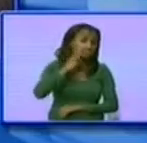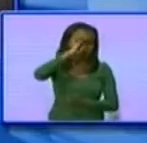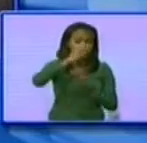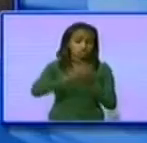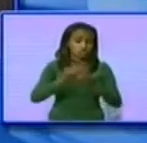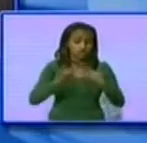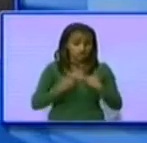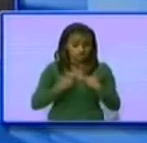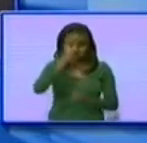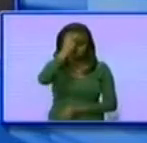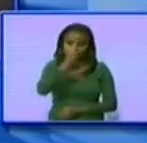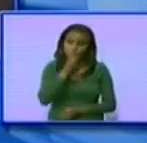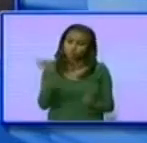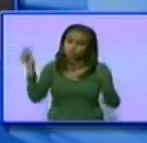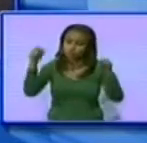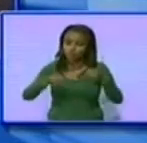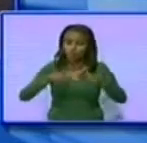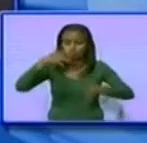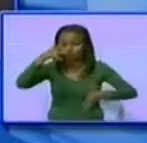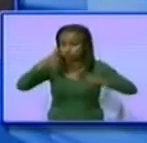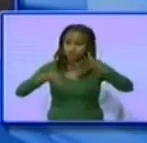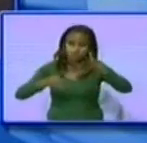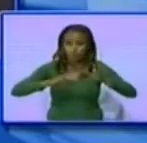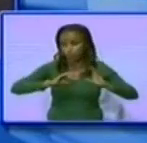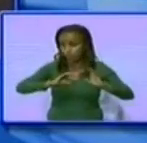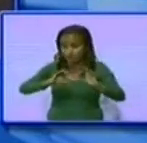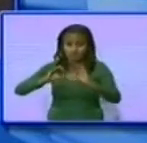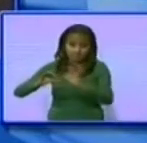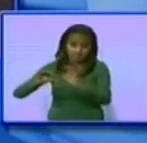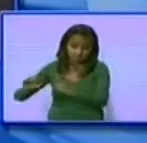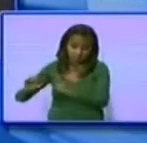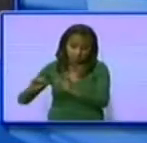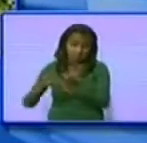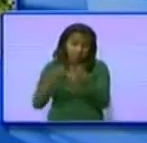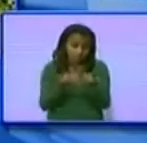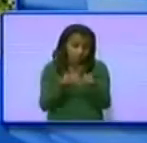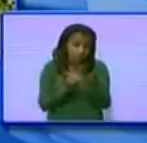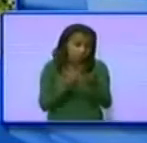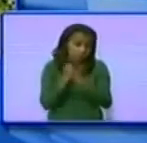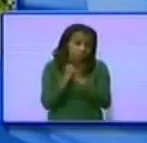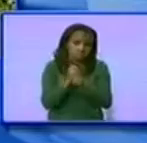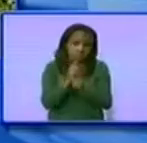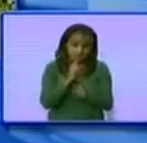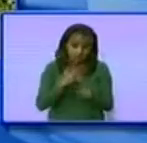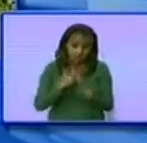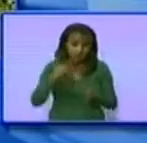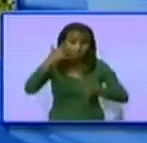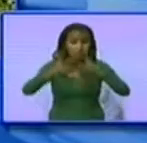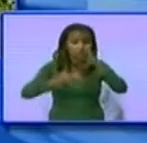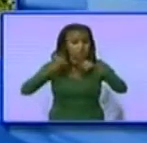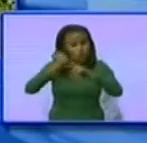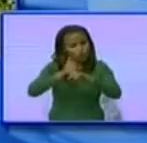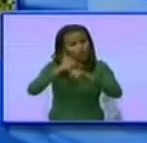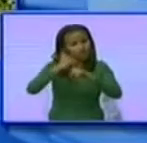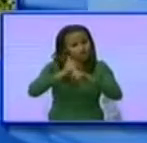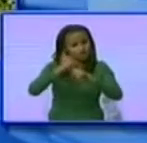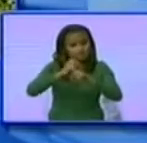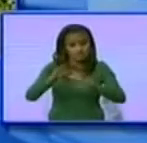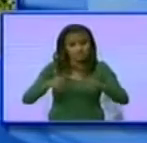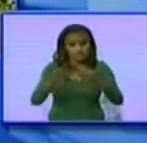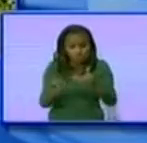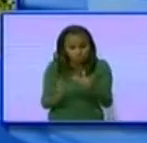ሳናቸው ወላጆች የሆኑ ሰዎች ምልክት ቋንቋ በማስተማር ነው እየሰራ ያለሁት። ምልክት ቋንቋ ስልጠና ሲሰጣቸው